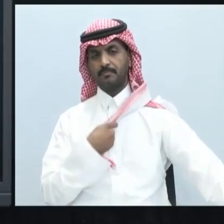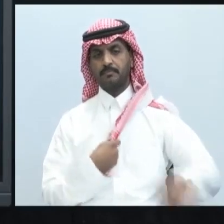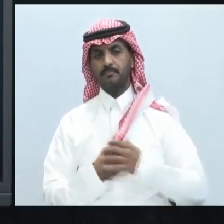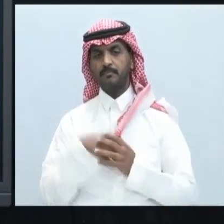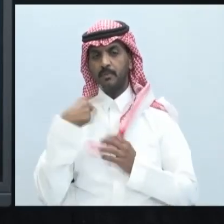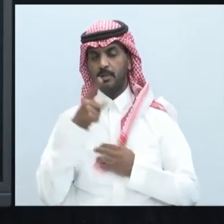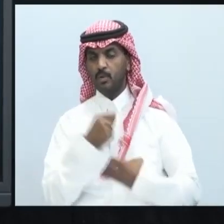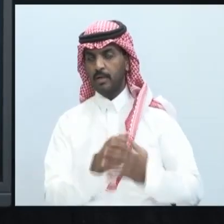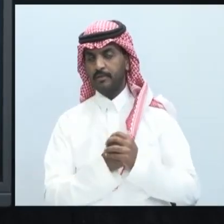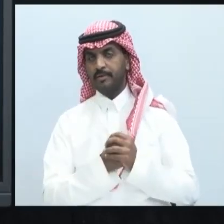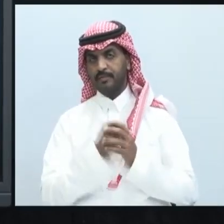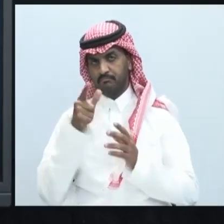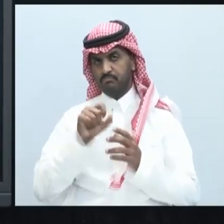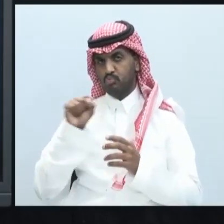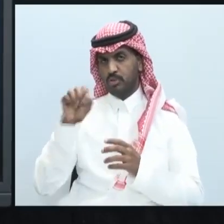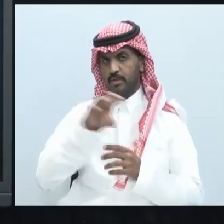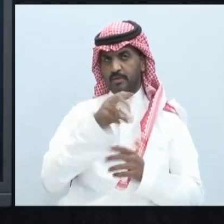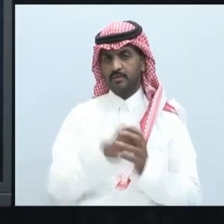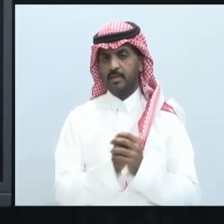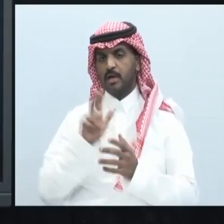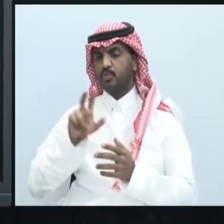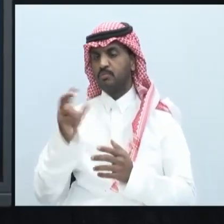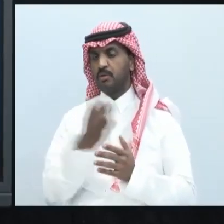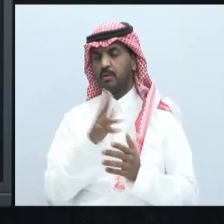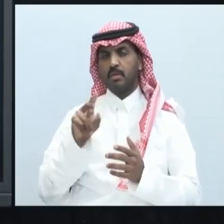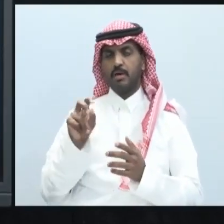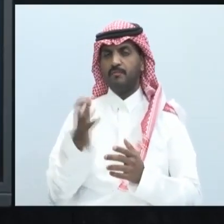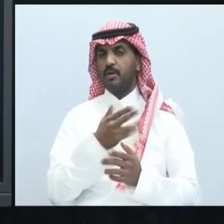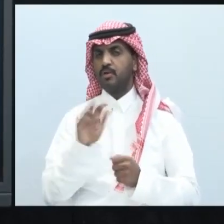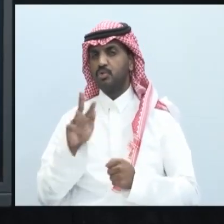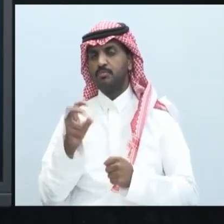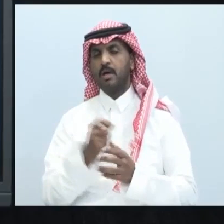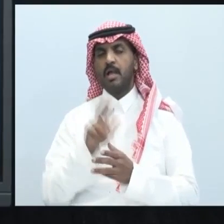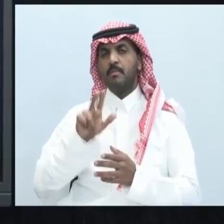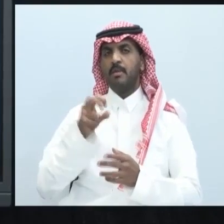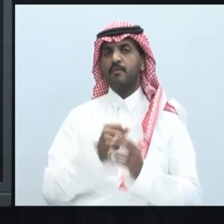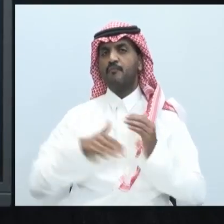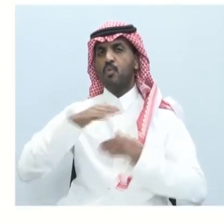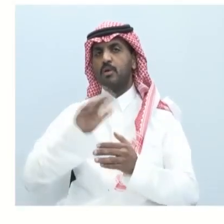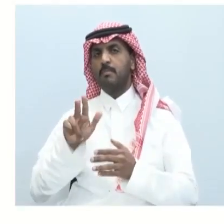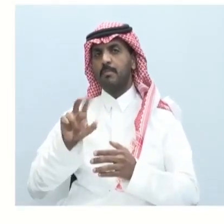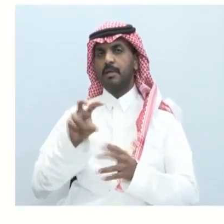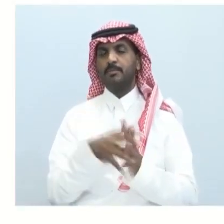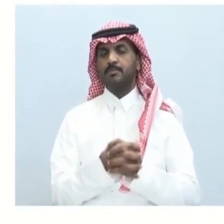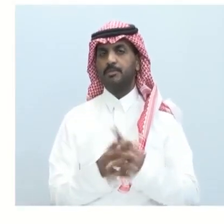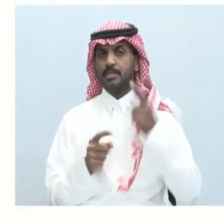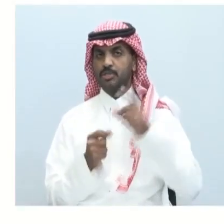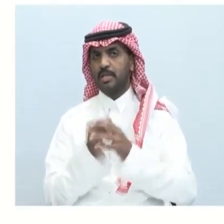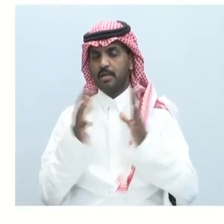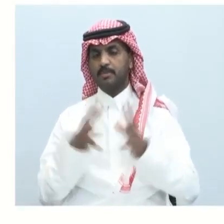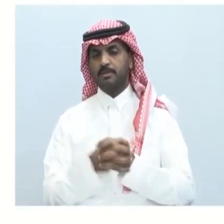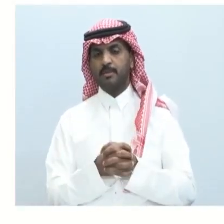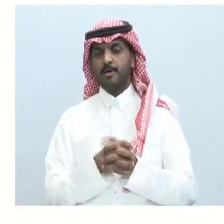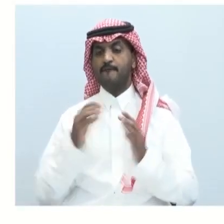المصنفات الموجوده امامكم الرتبه الطائفه الشعبه المملكه فوق المملكه نجد ان الاكبر